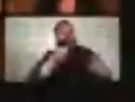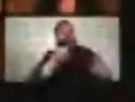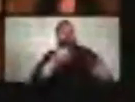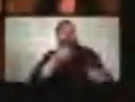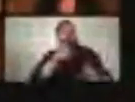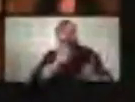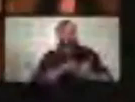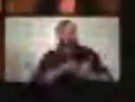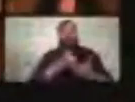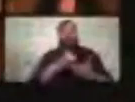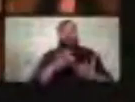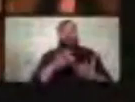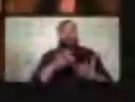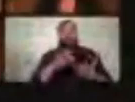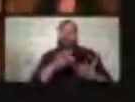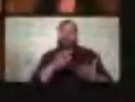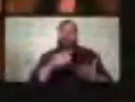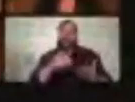pia.